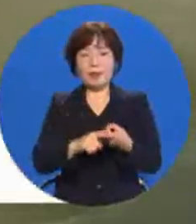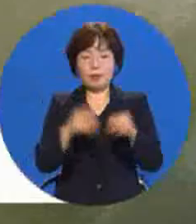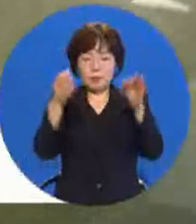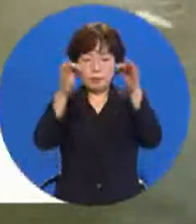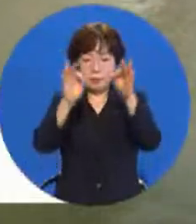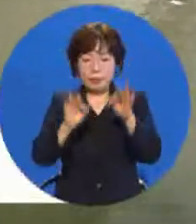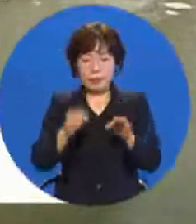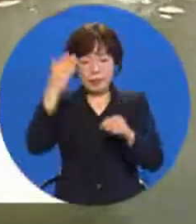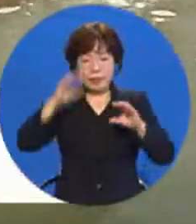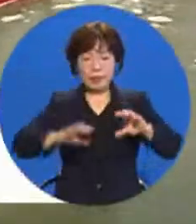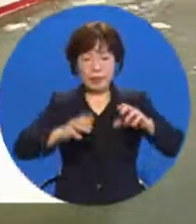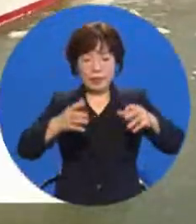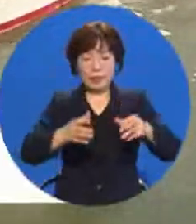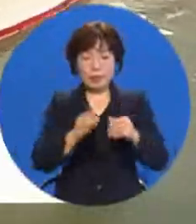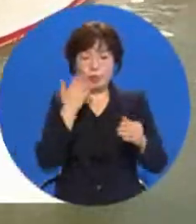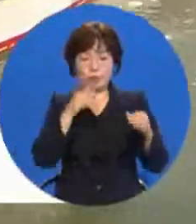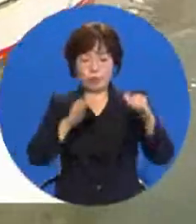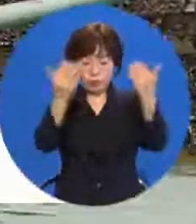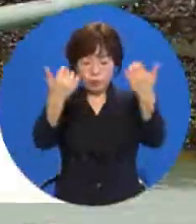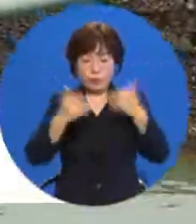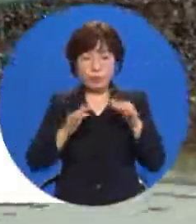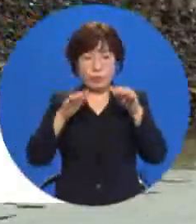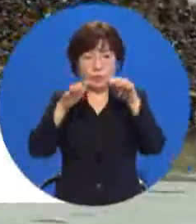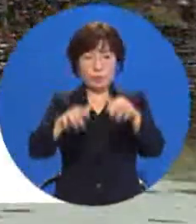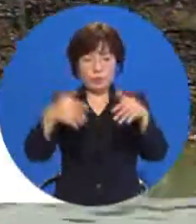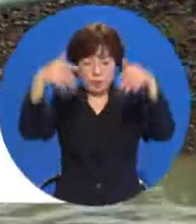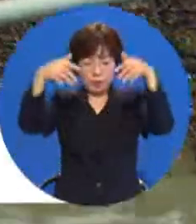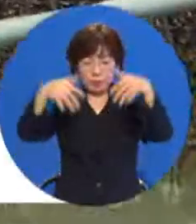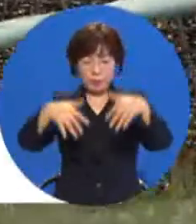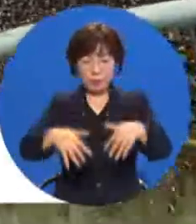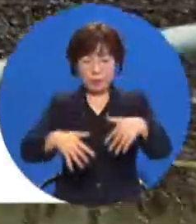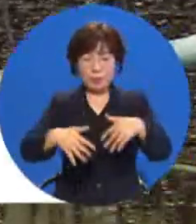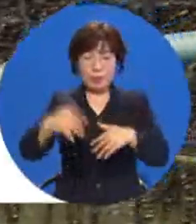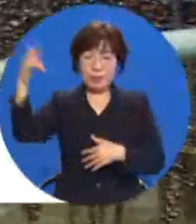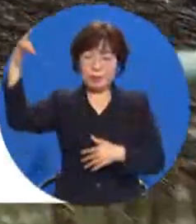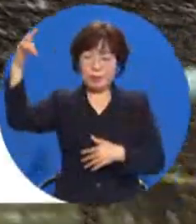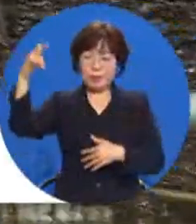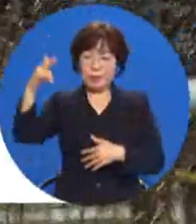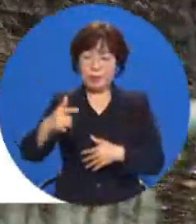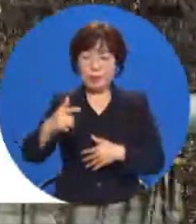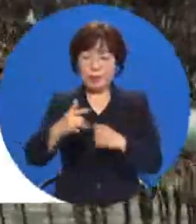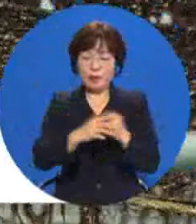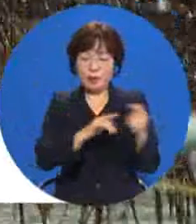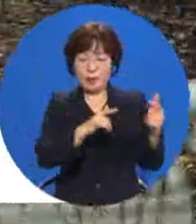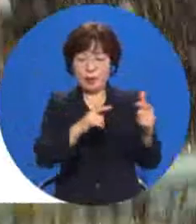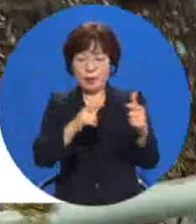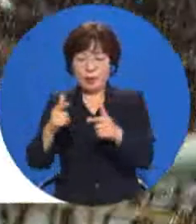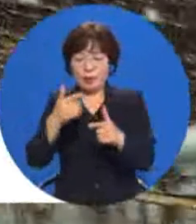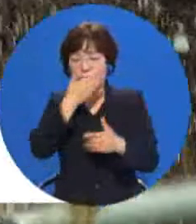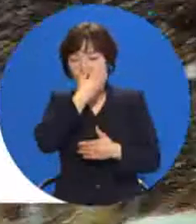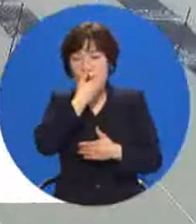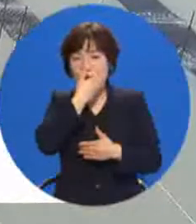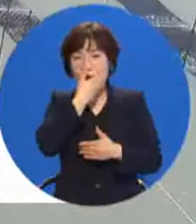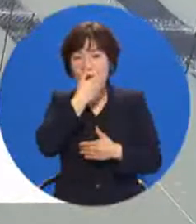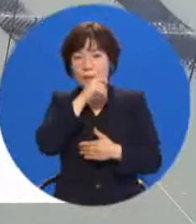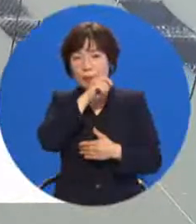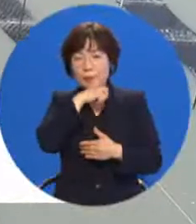돌김은 저수 간만의 차에 따라 김발을 일정한 시간 노출시켜 가합성 작용으로 맛과 향이